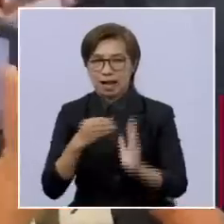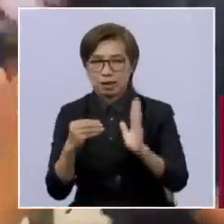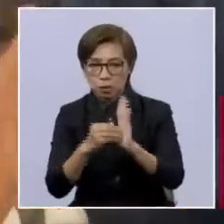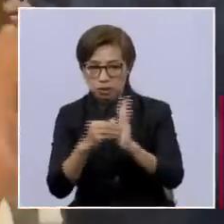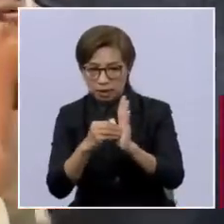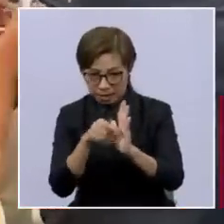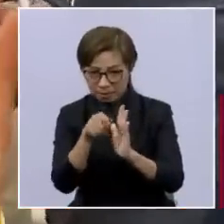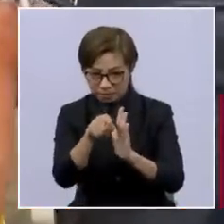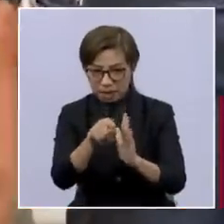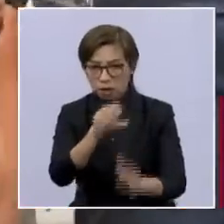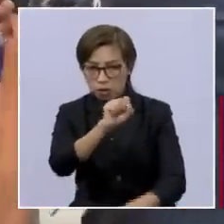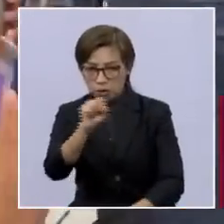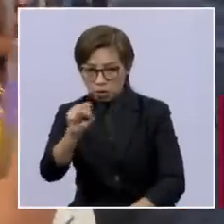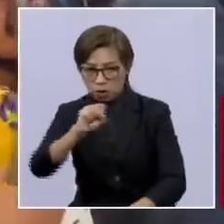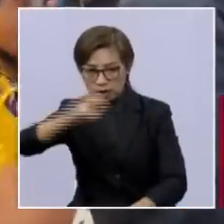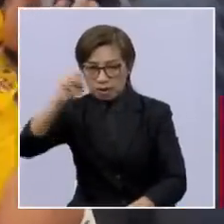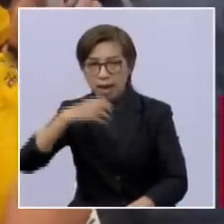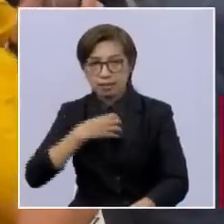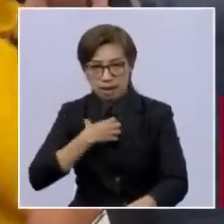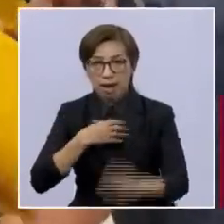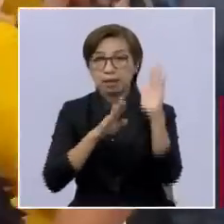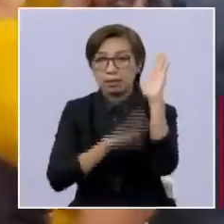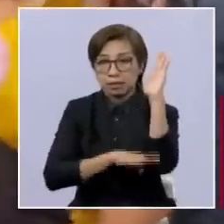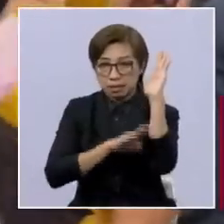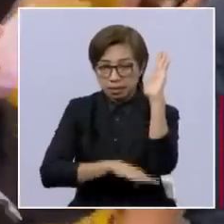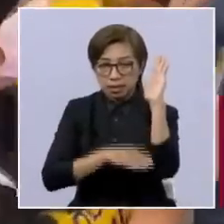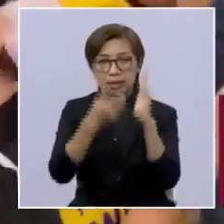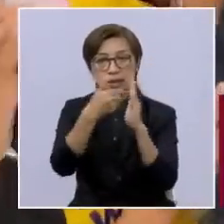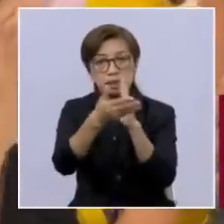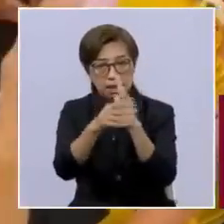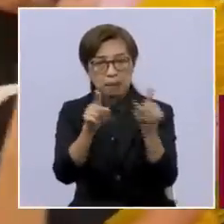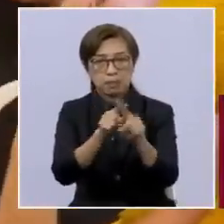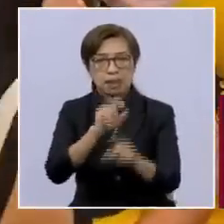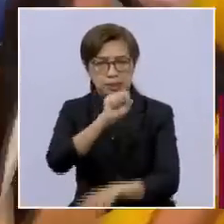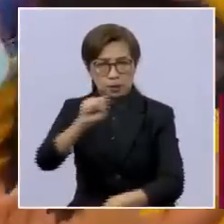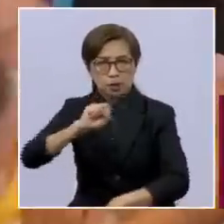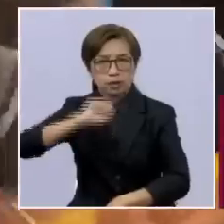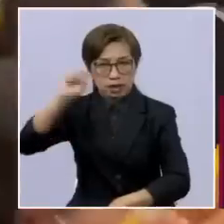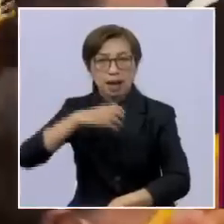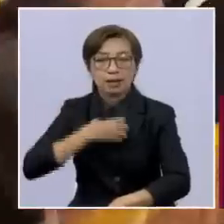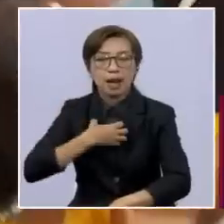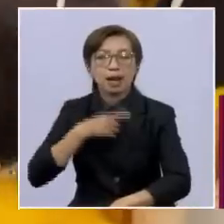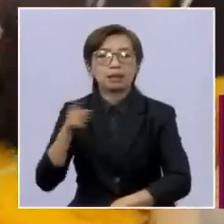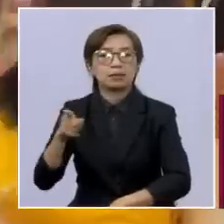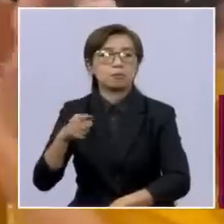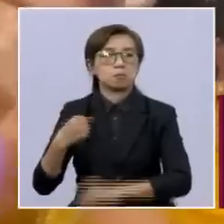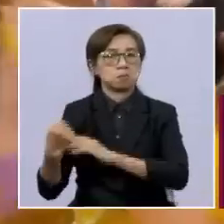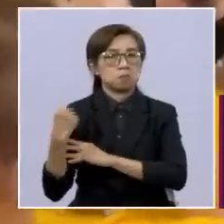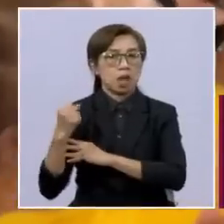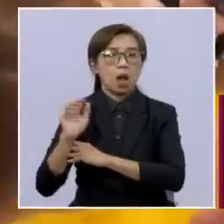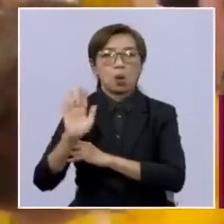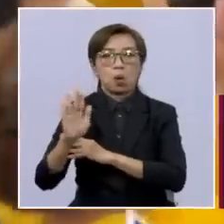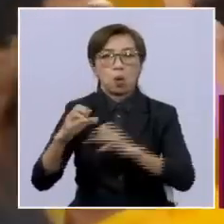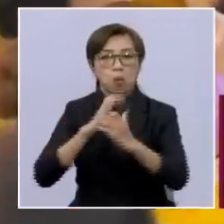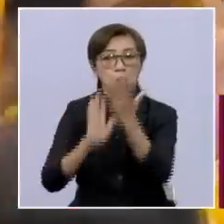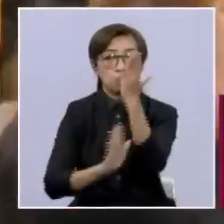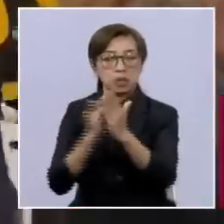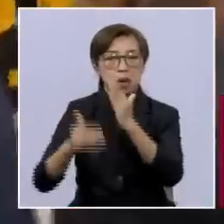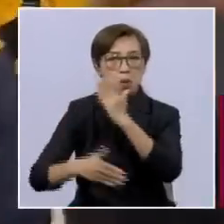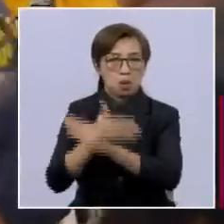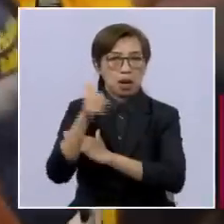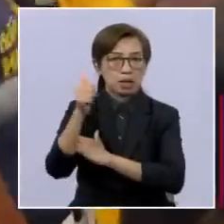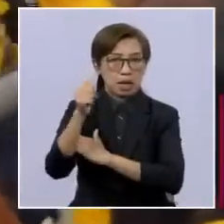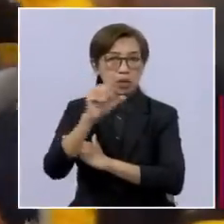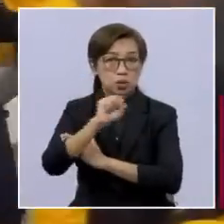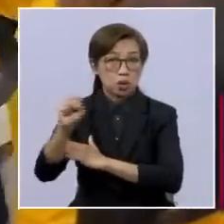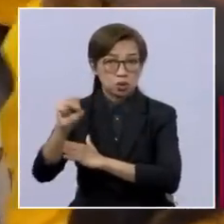พพื้นที่ใหม่ในภาคใต้แล้วก็ในภาคอีสานอีกหลายจังหวัดเลยเพราะฉะนั้นตรงนี้ก็คือจุดแข็งของพรรคภูมิใจไทยที่มีโอกาสได้ส.ส.เ